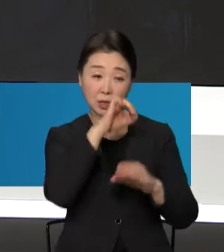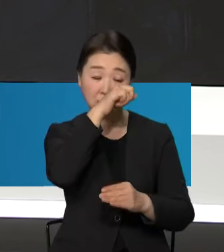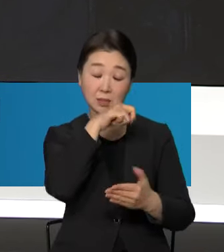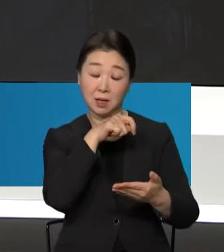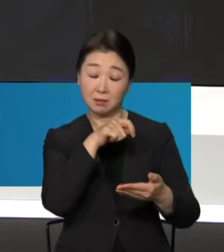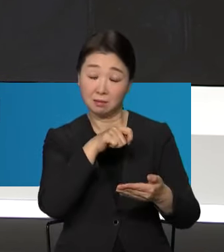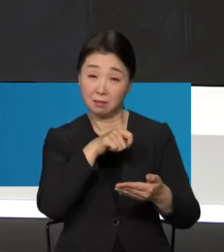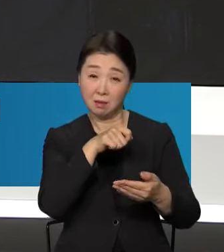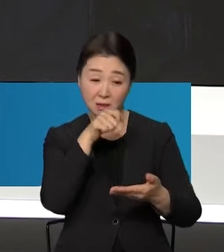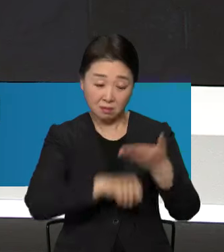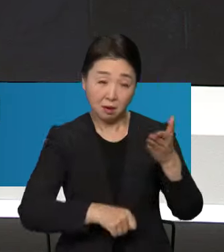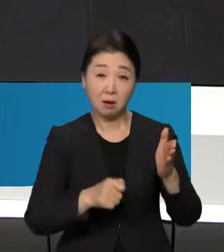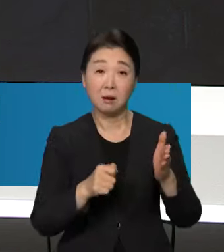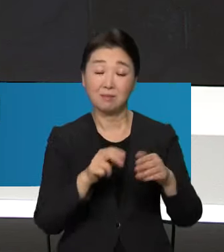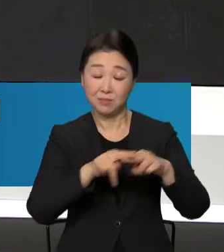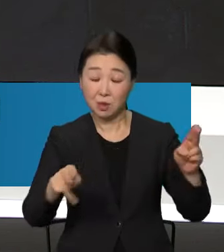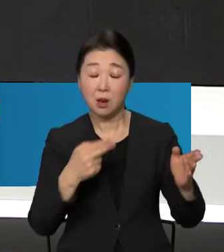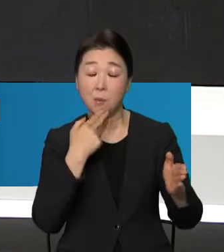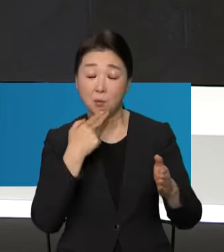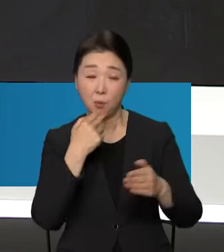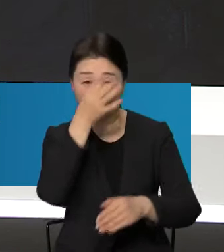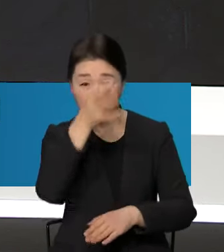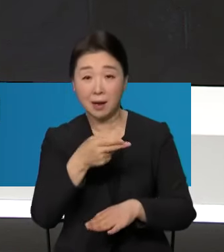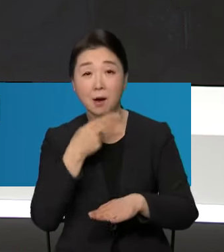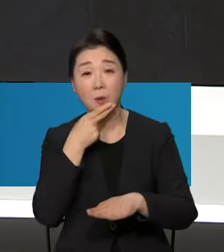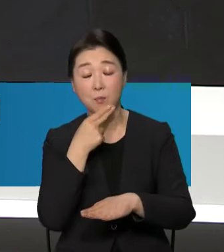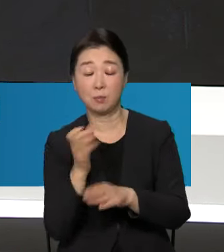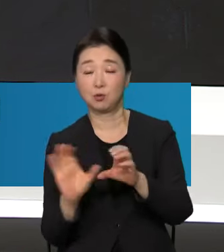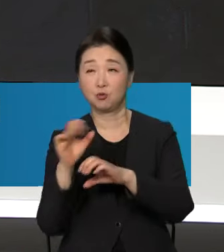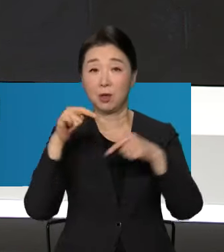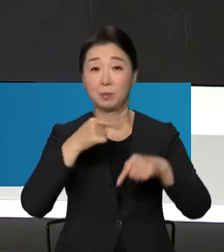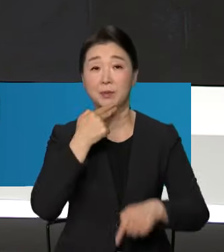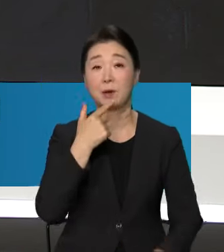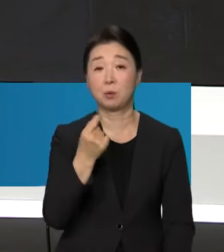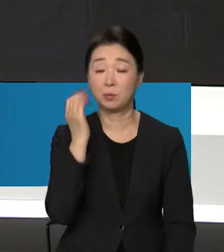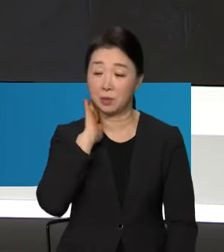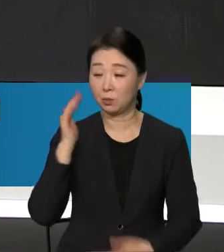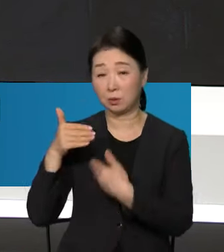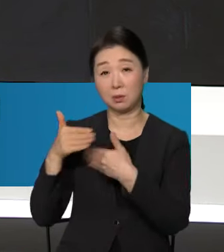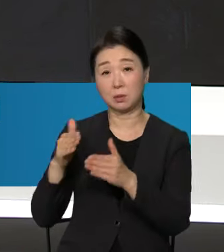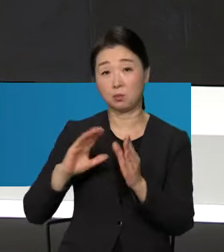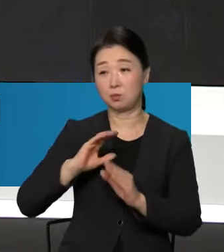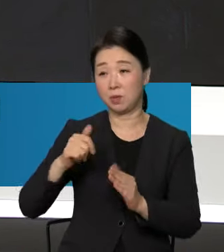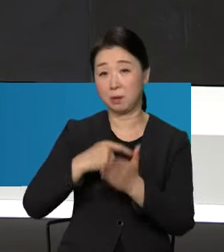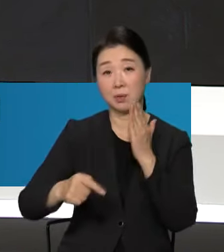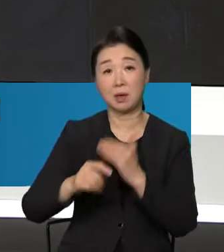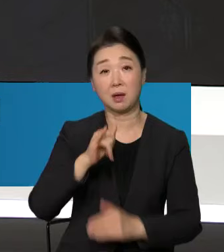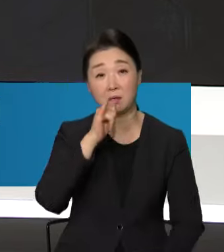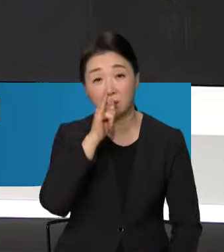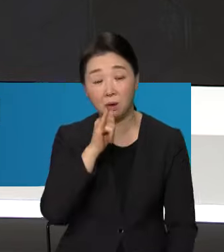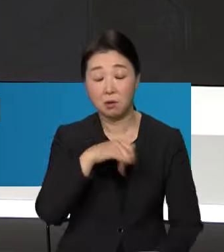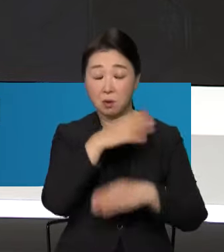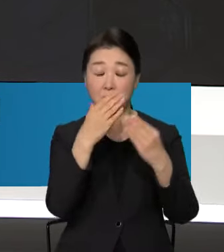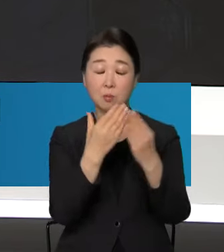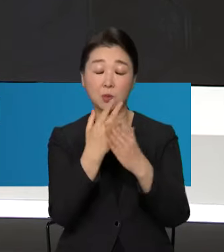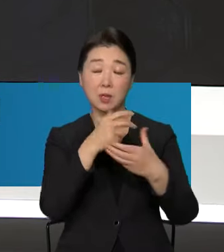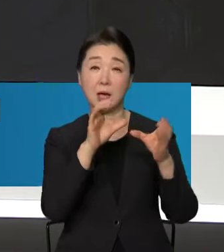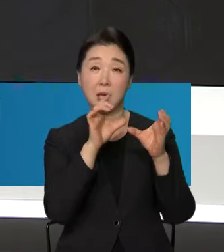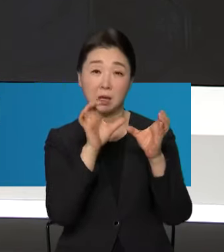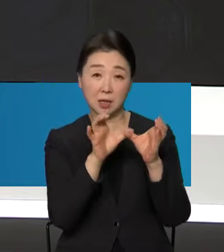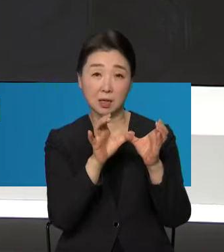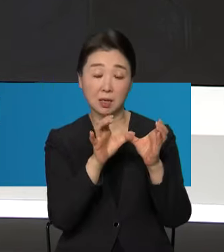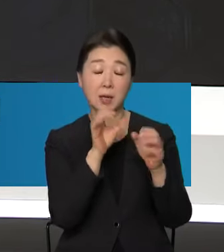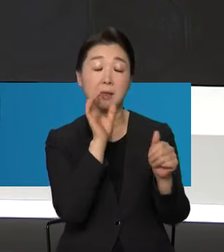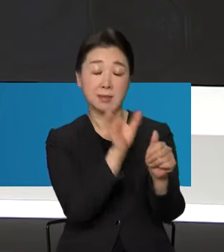철회하고 사과하지 않으면 추가 협상은 없다고 맞섰고 대통령실은 국민에게 피해가 발생하면 전적으로 야당인